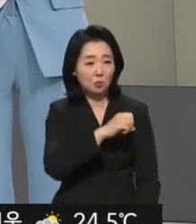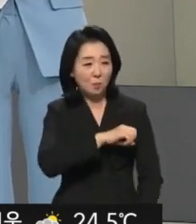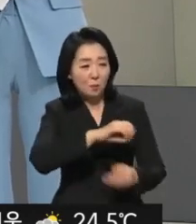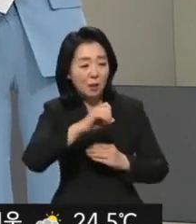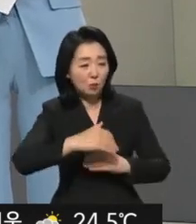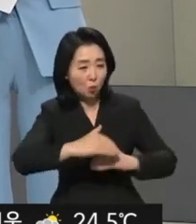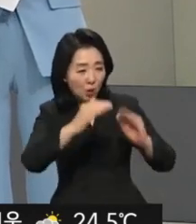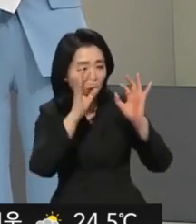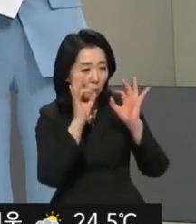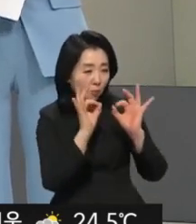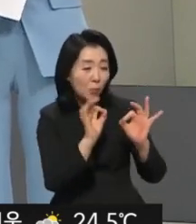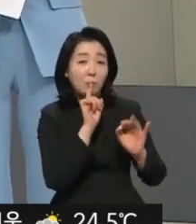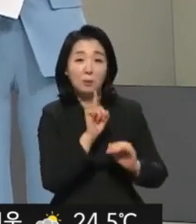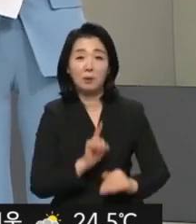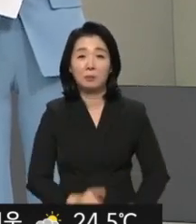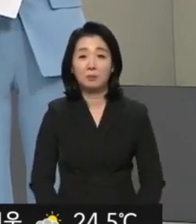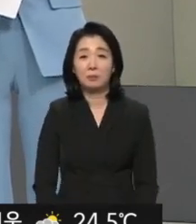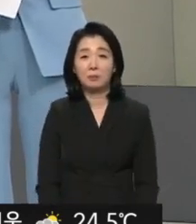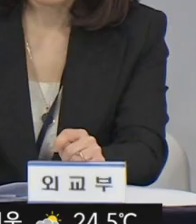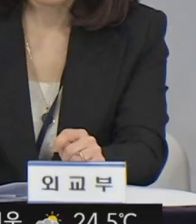전반을 지켜보는 거라고 했습니다.